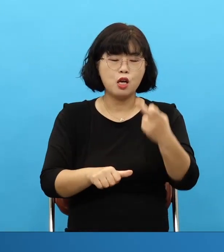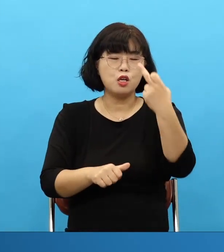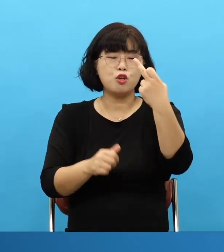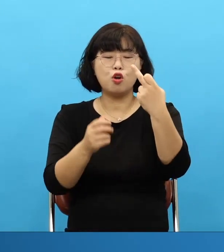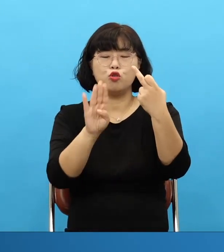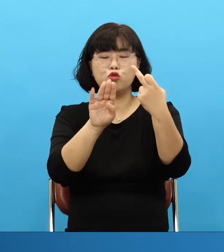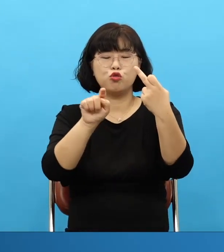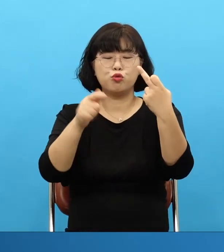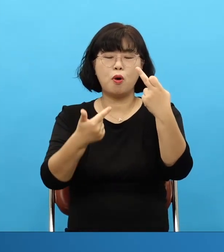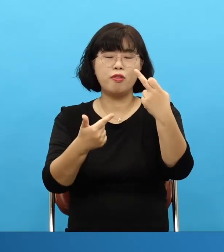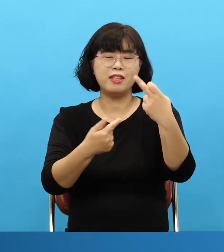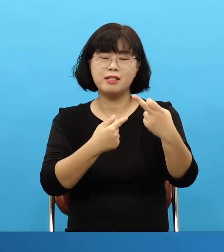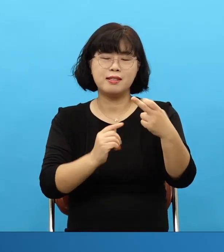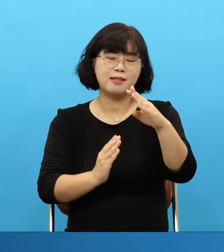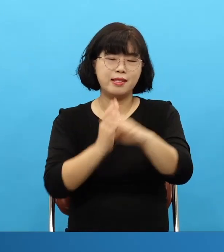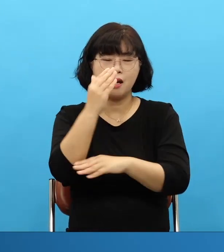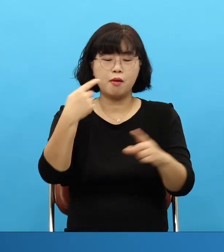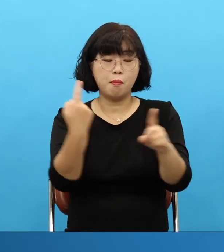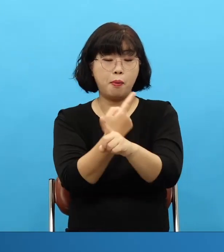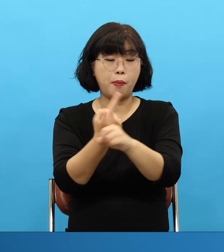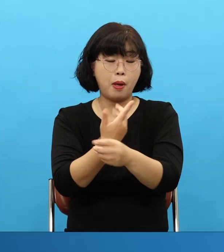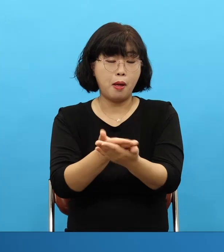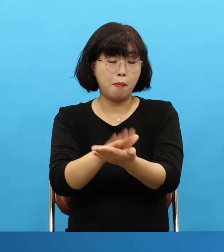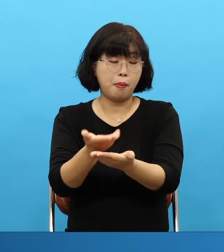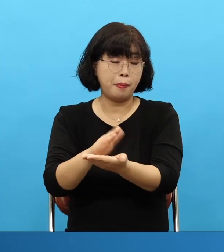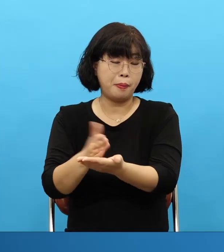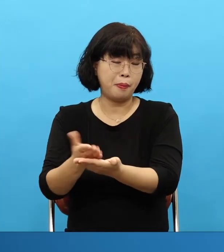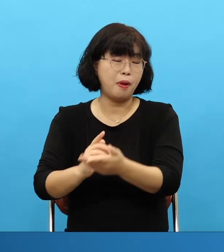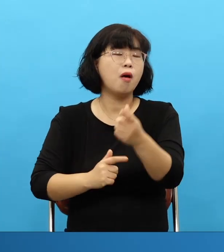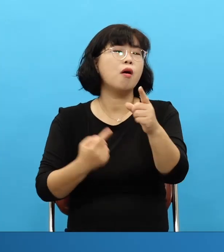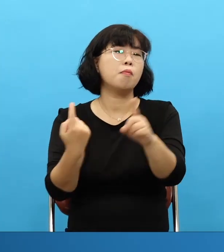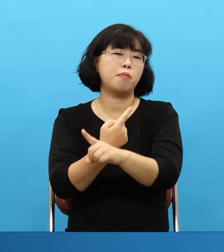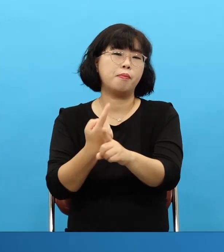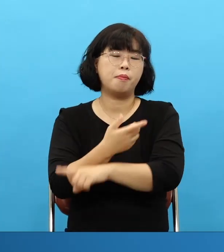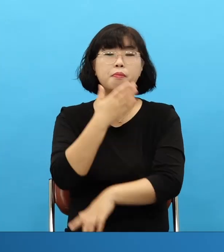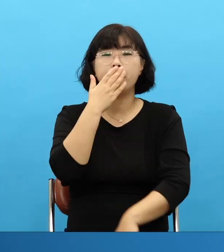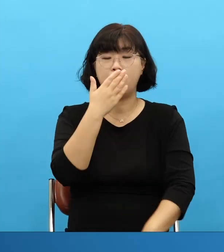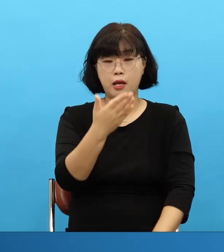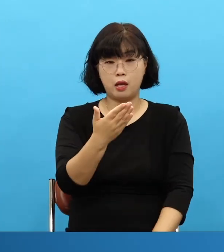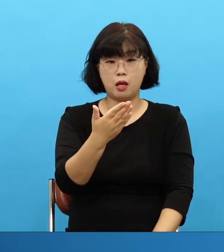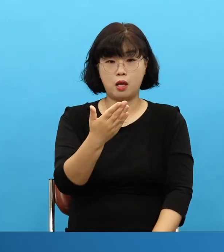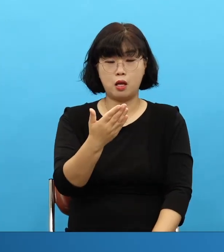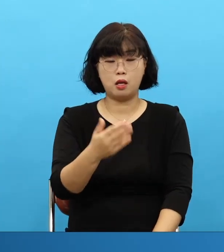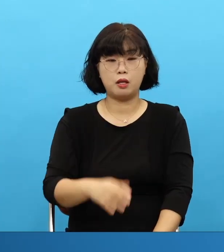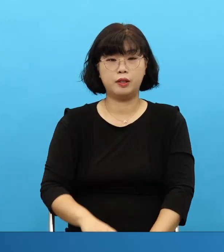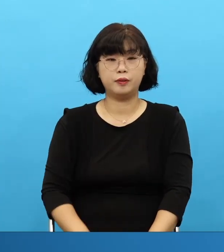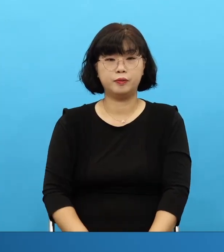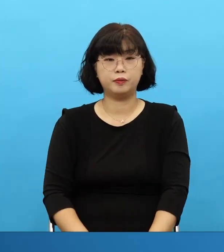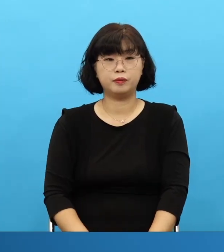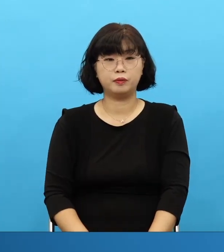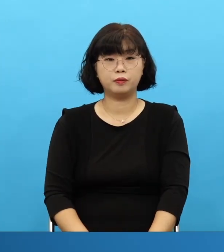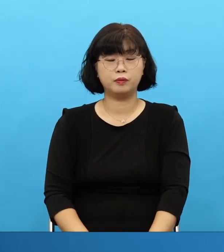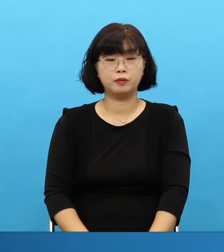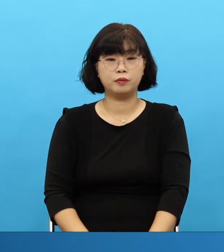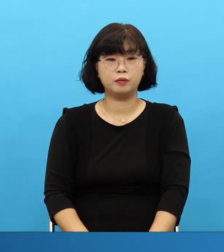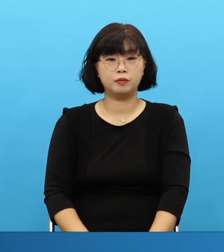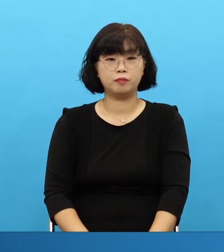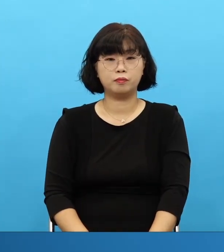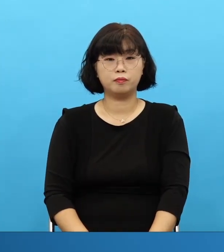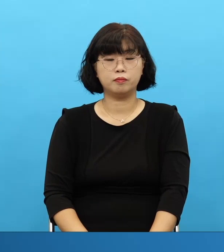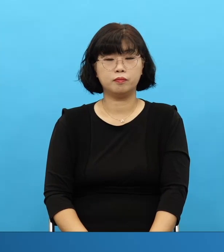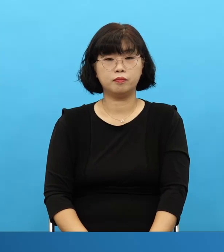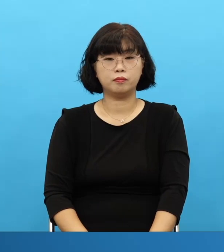어떻게 똑똑한 사람이 한 얘기예요. And these are words spoken by unbelievers who are very pragmatic and smart. 그러니까 하나님은